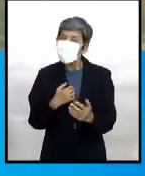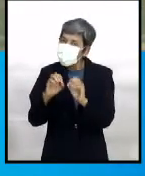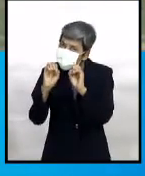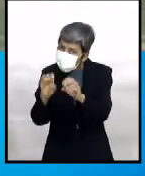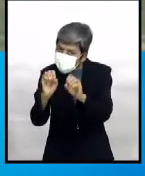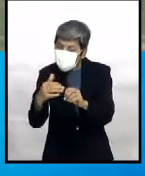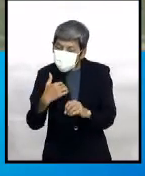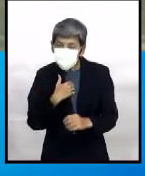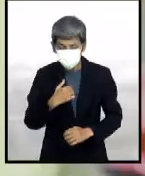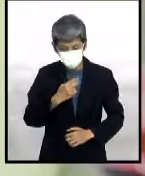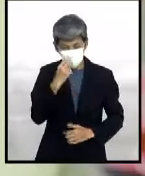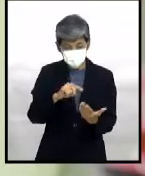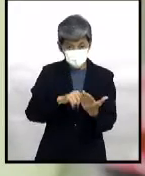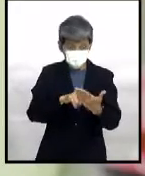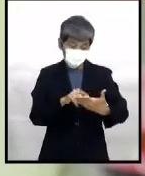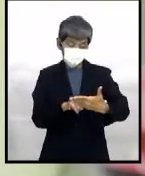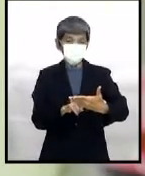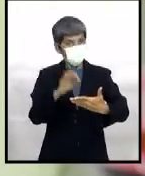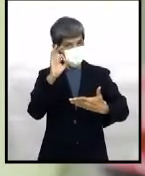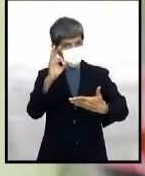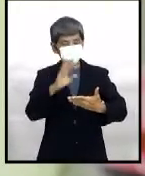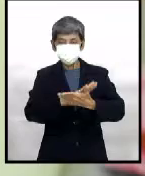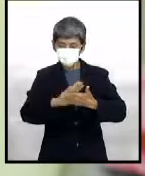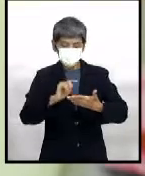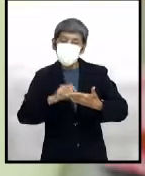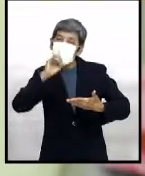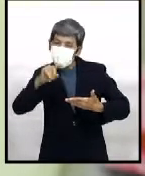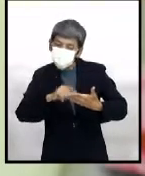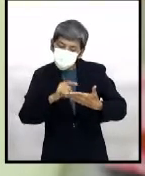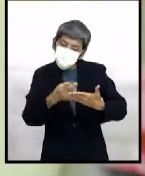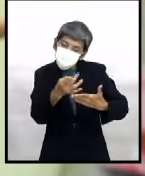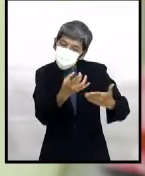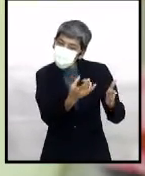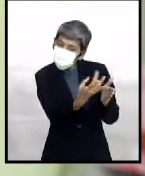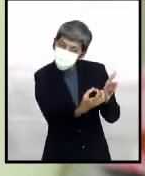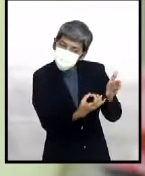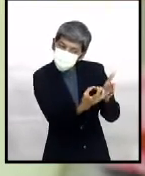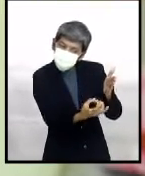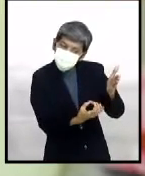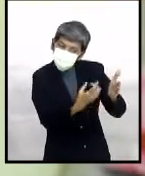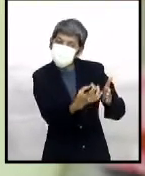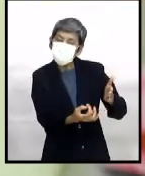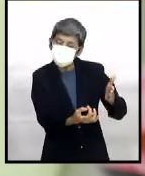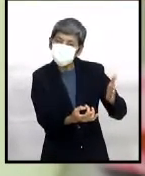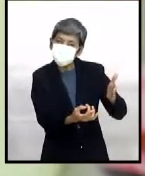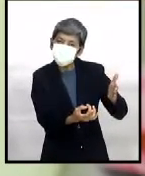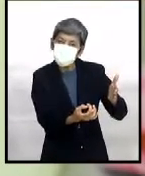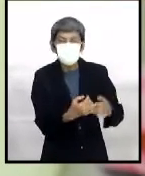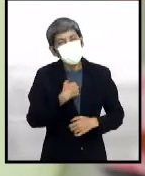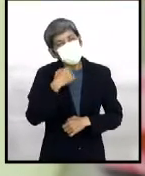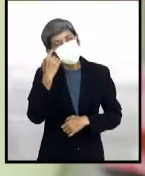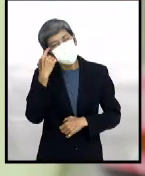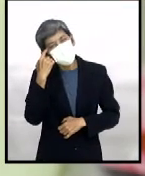อนให้วันนึงผมดูของคนคนนึงแล้วก็โอเคเรียบร้อยวิจารณ์ว่าเอาคอมเมนต์และเอลิเมนต์แบบนี้นะคอมโพสิชันแบบนี้จะมานั่ง